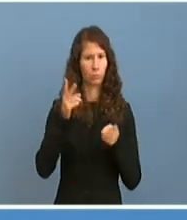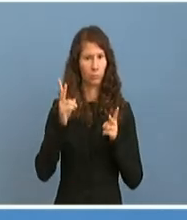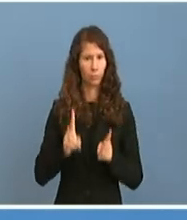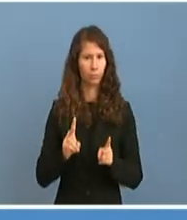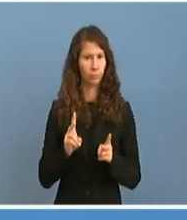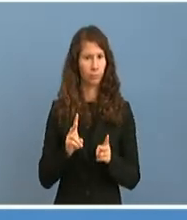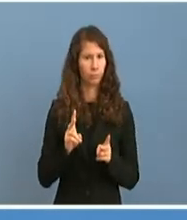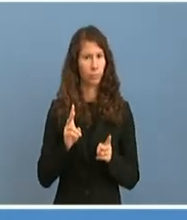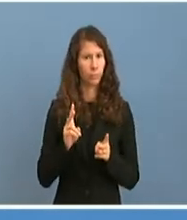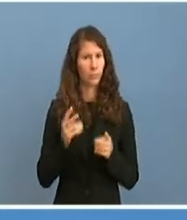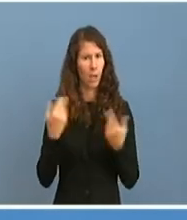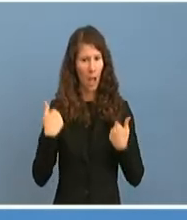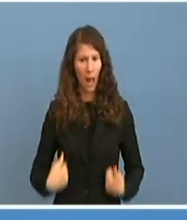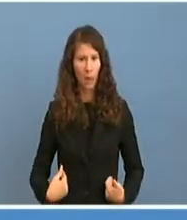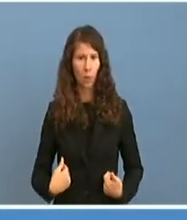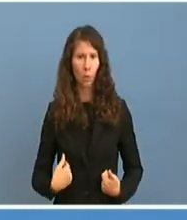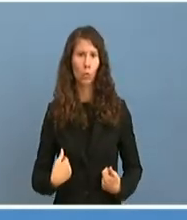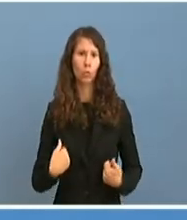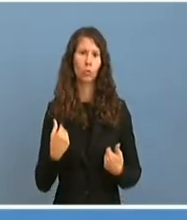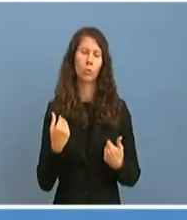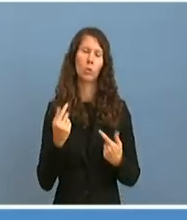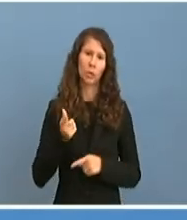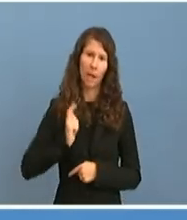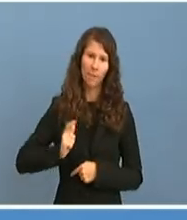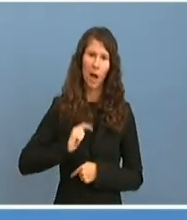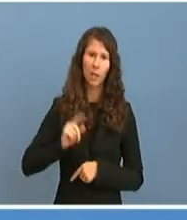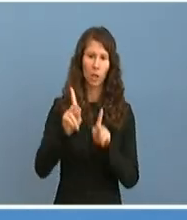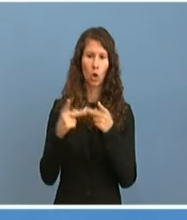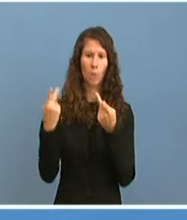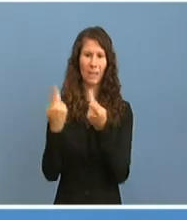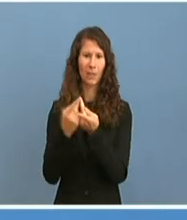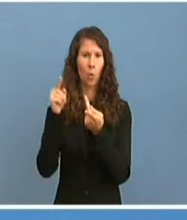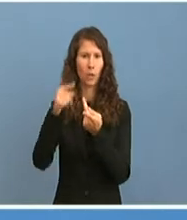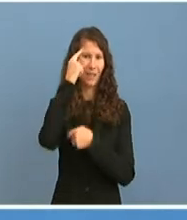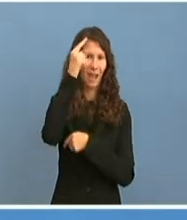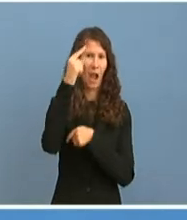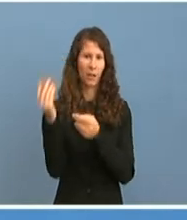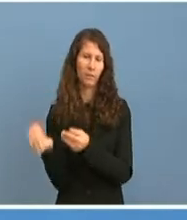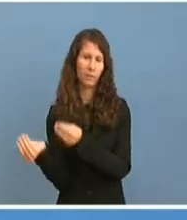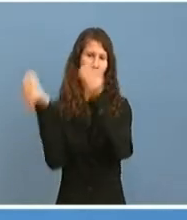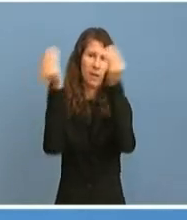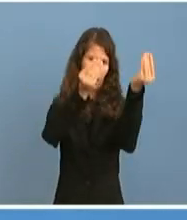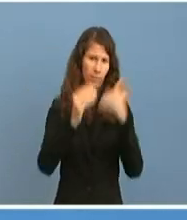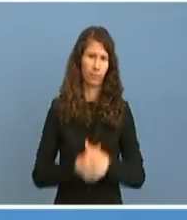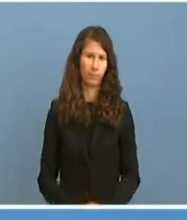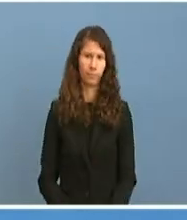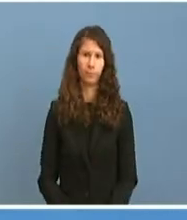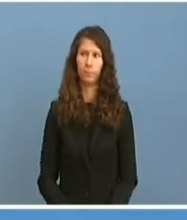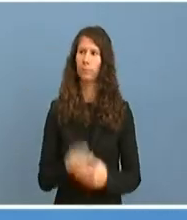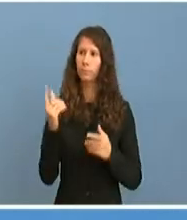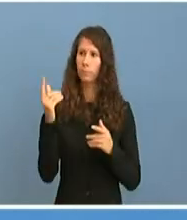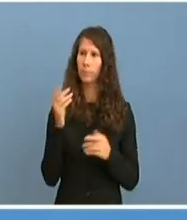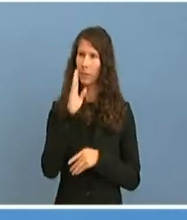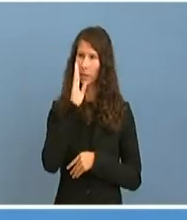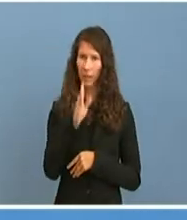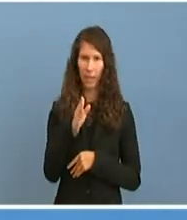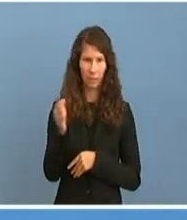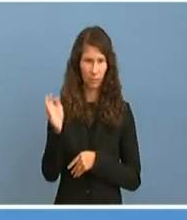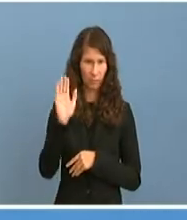anstehen, wenn das Abkommen von der Kommission dann an den Rat weitergeleitet wird. Eine unmittelbare